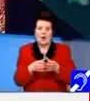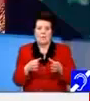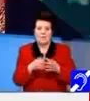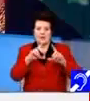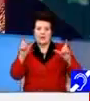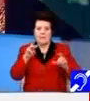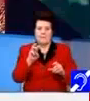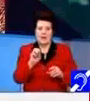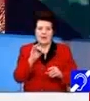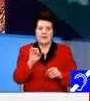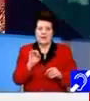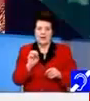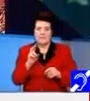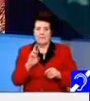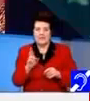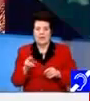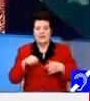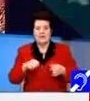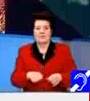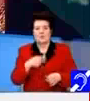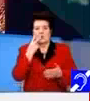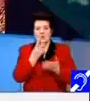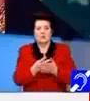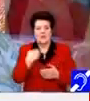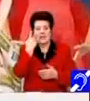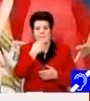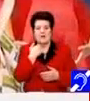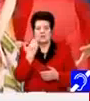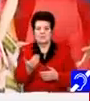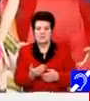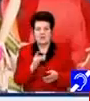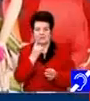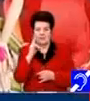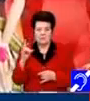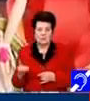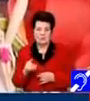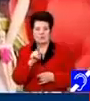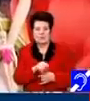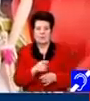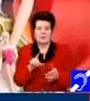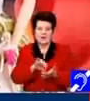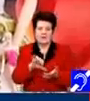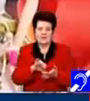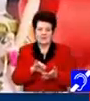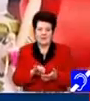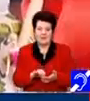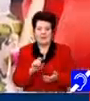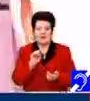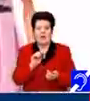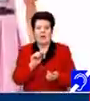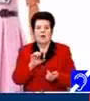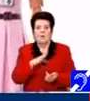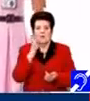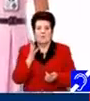în Miami, care susține că deține drepturile asupra imaginii sale. Noua serie de păpuși lansată de Mattel a prezentat și alte femei celebre,